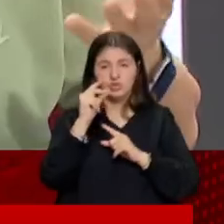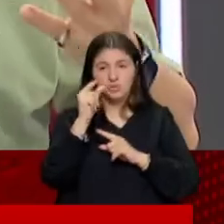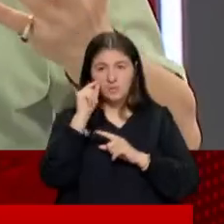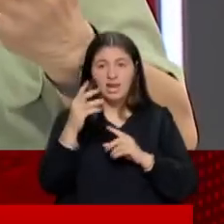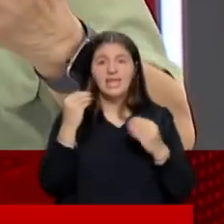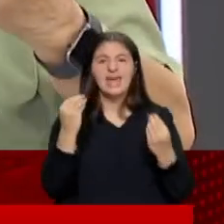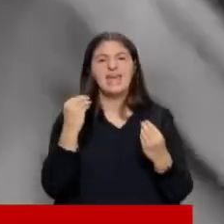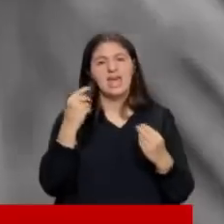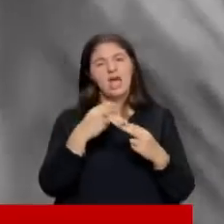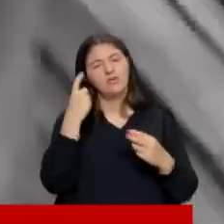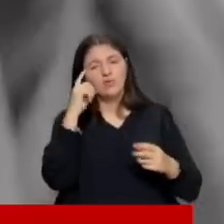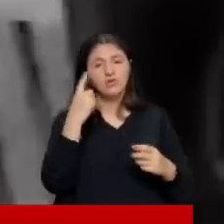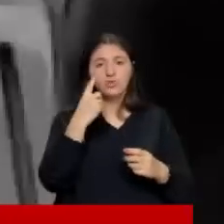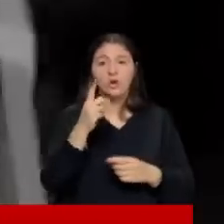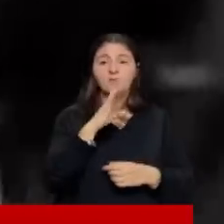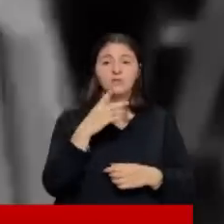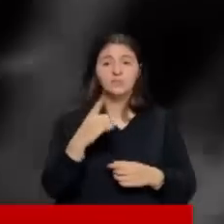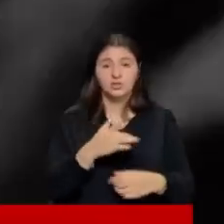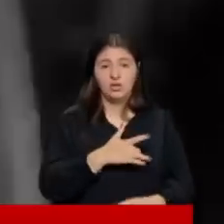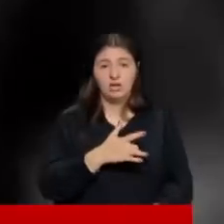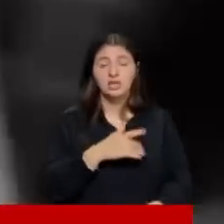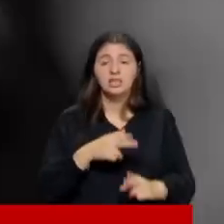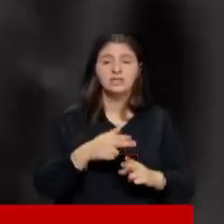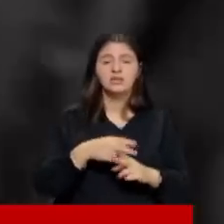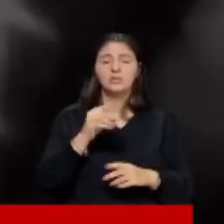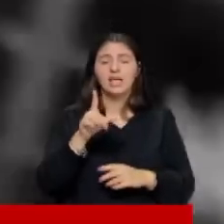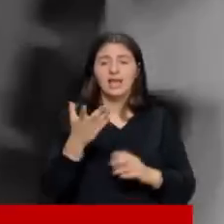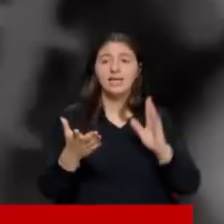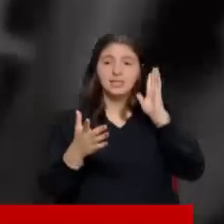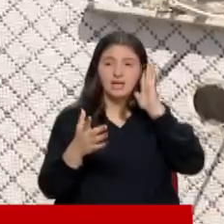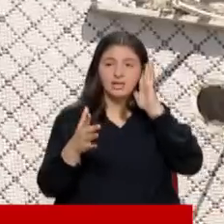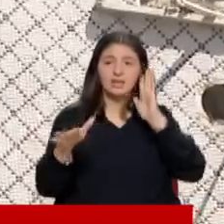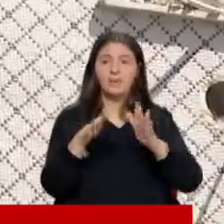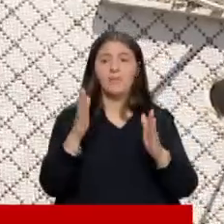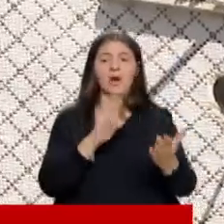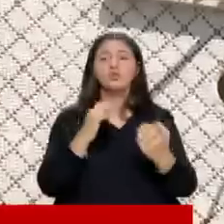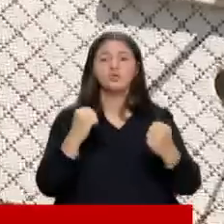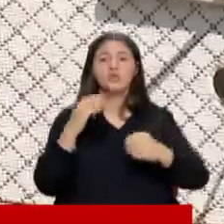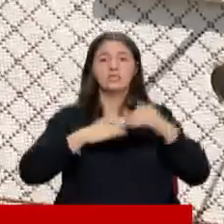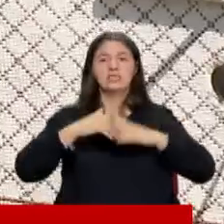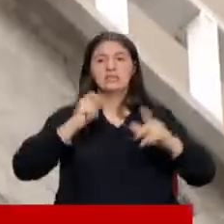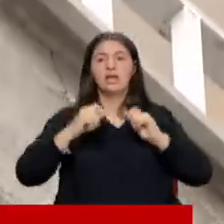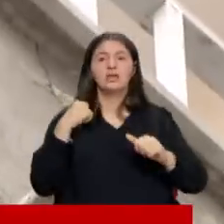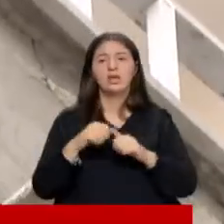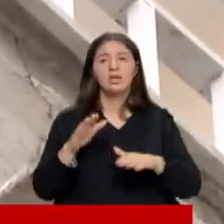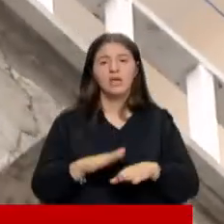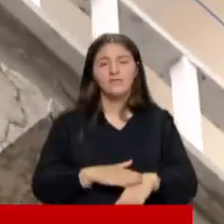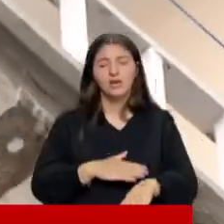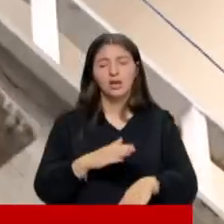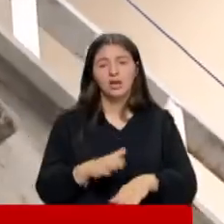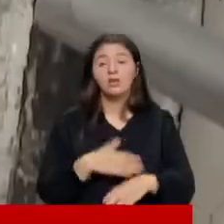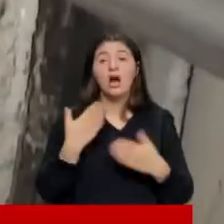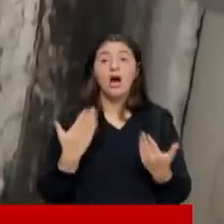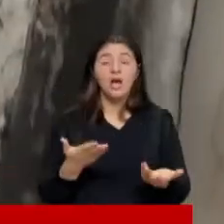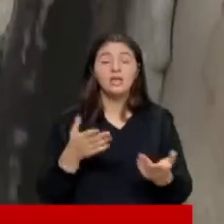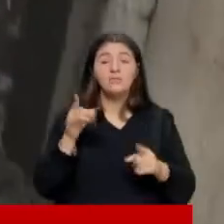iyimser senaryosuna göre 400.000 Can hızlanması gerekirken depreme karşı güçlü yapı çalışmaları yine yavaşladı ve